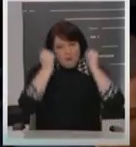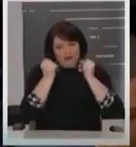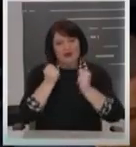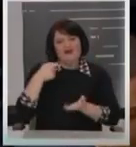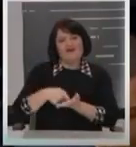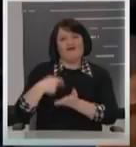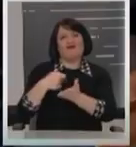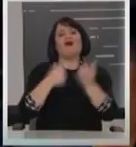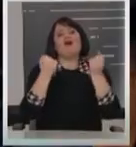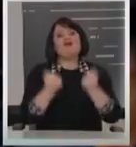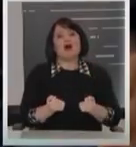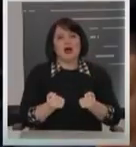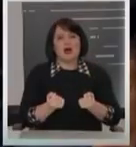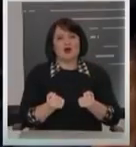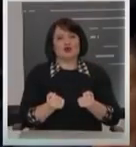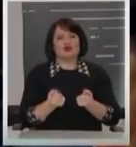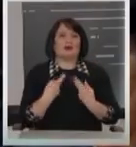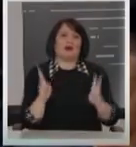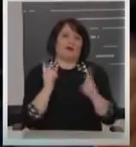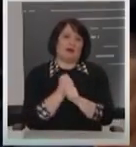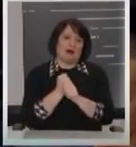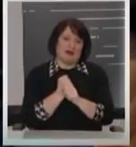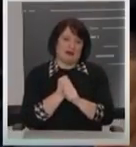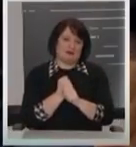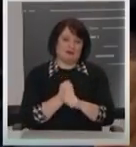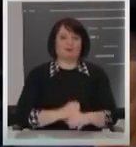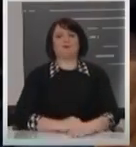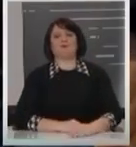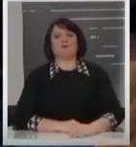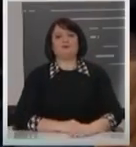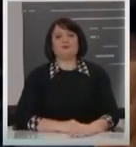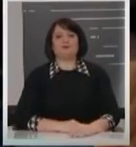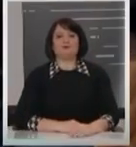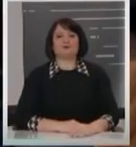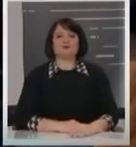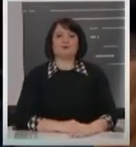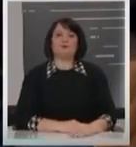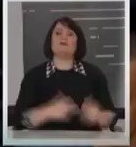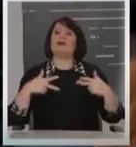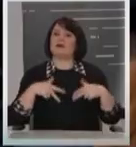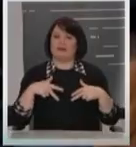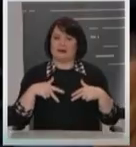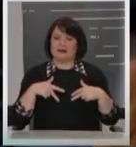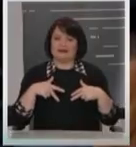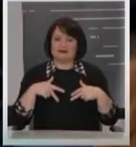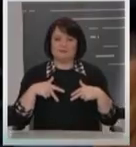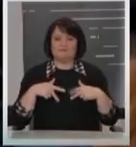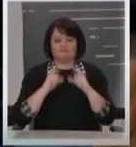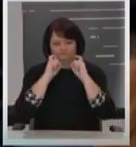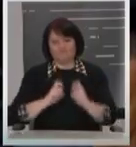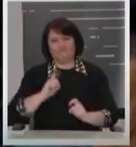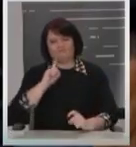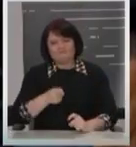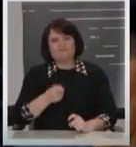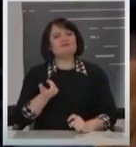βεβαίως στους ελεύθερους επαγγελματίες. Η κυβέρνηση έχει επιβάλει